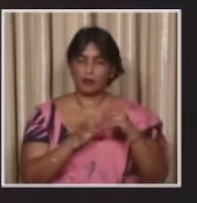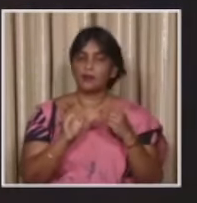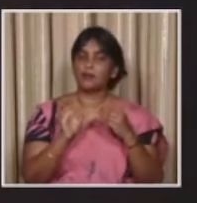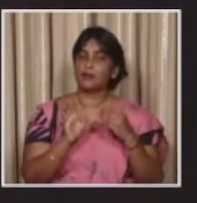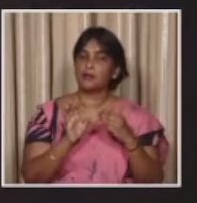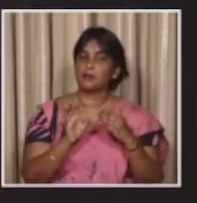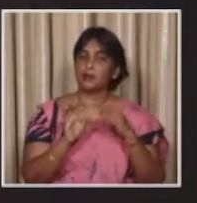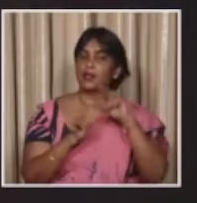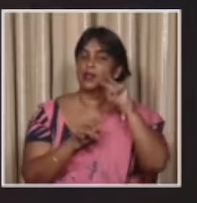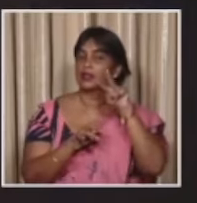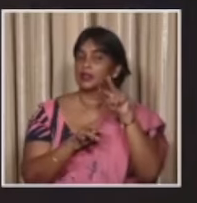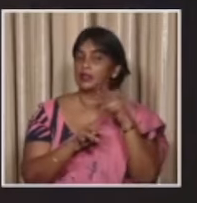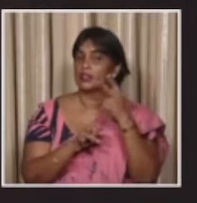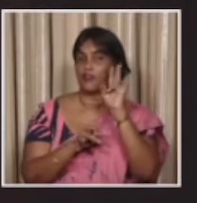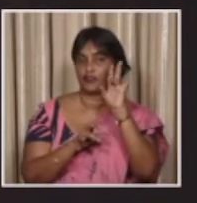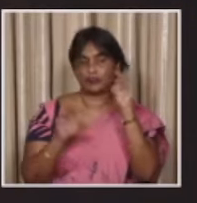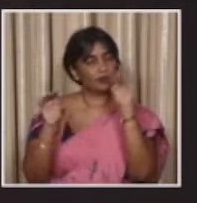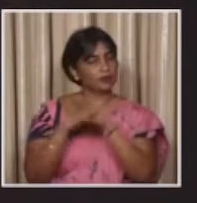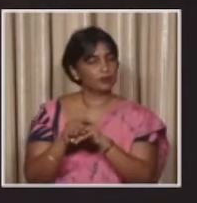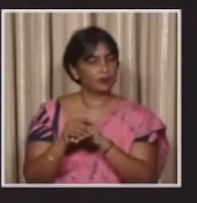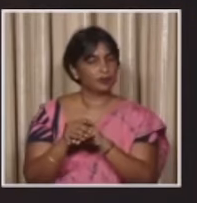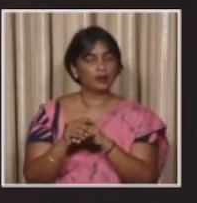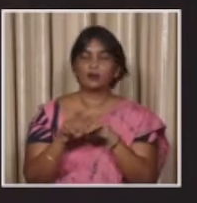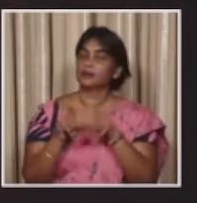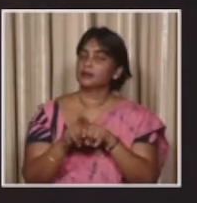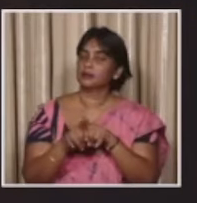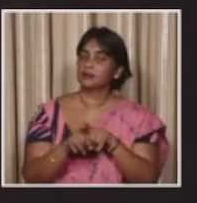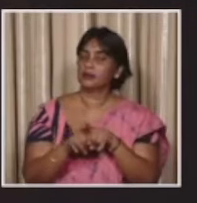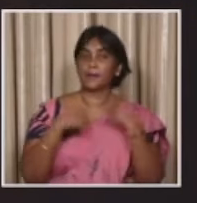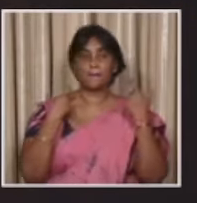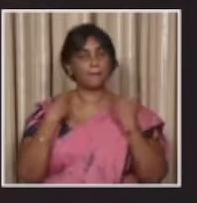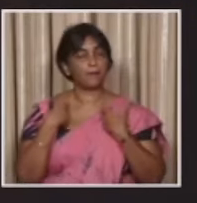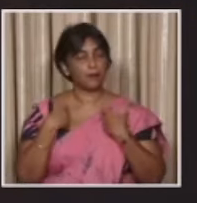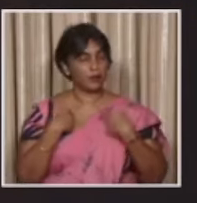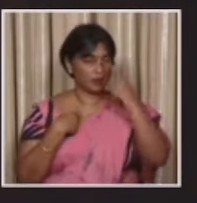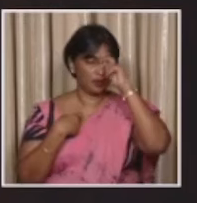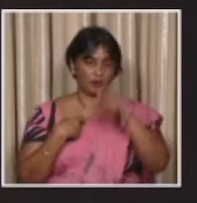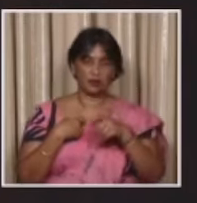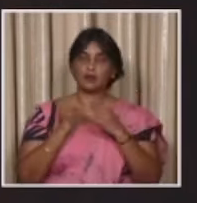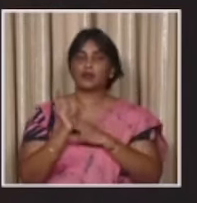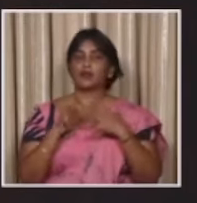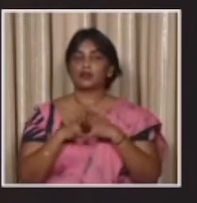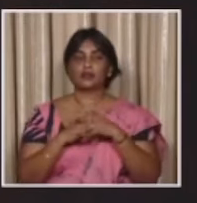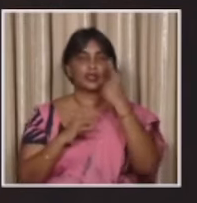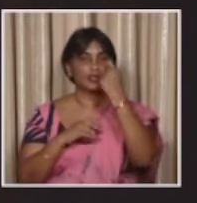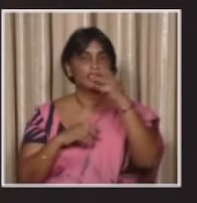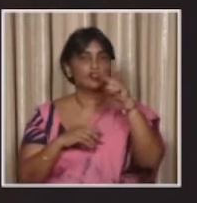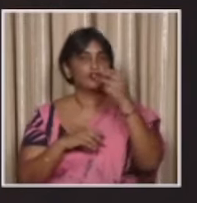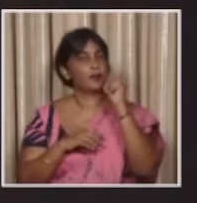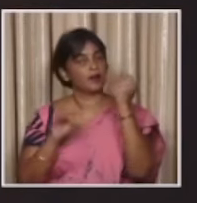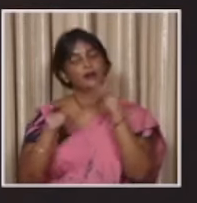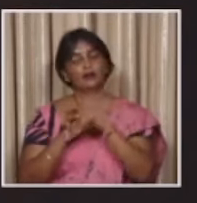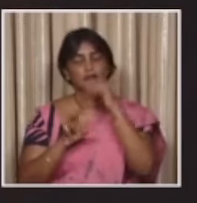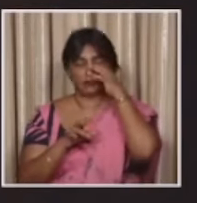කාලේ 225ක් එකතු වුණා. ඒවගේම මහින්ද රාජපක්ෂ මැතිතුමායි කාලේ මෙකොට 1250ක් එකතු